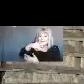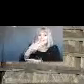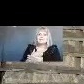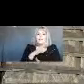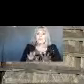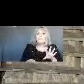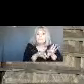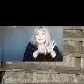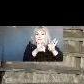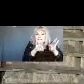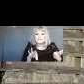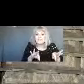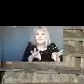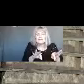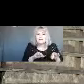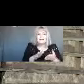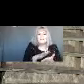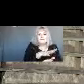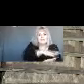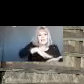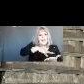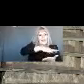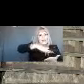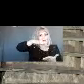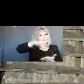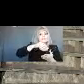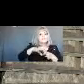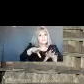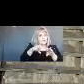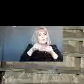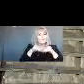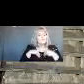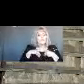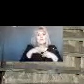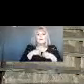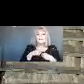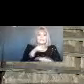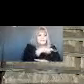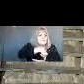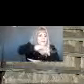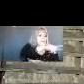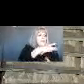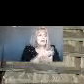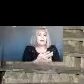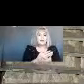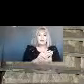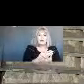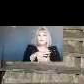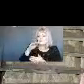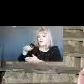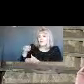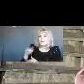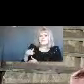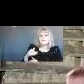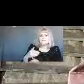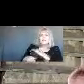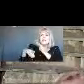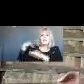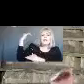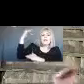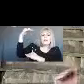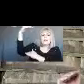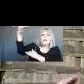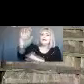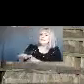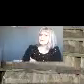jullie sal ook die geskenk van die Heilige Gees ontvang. Want hierdie belofte is vir jullie kinders, en vir elk